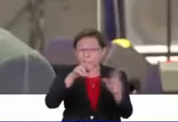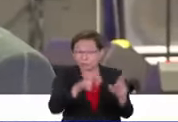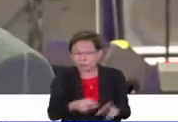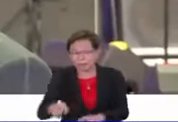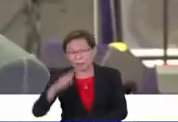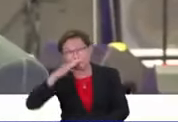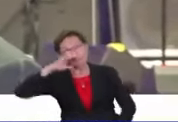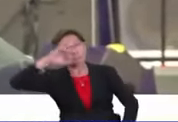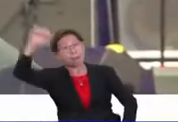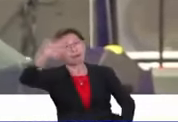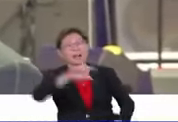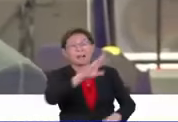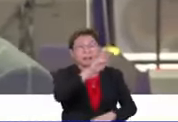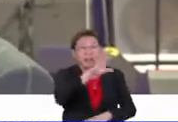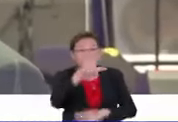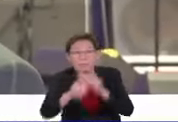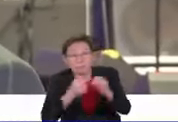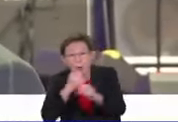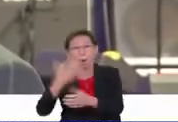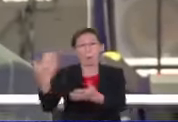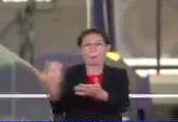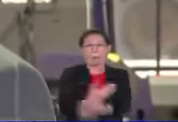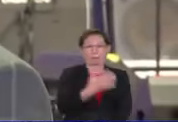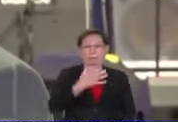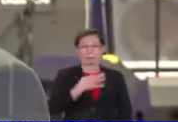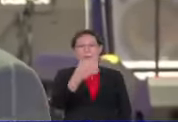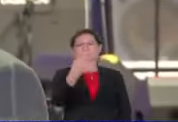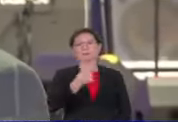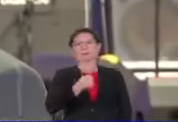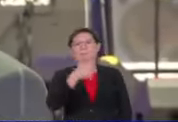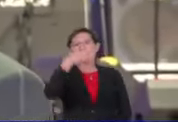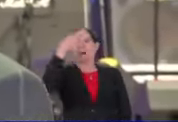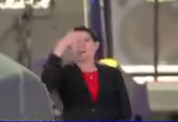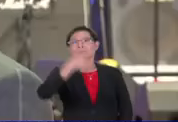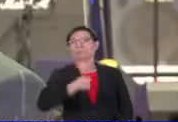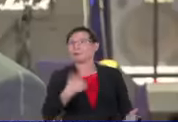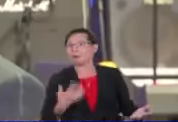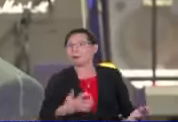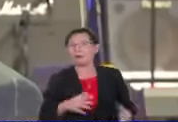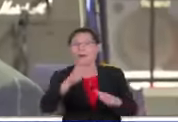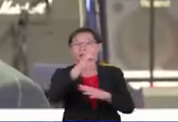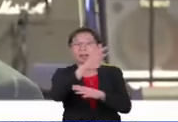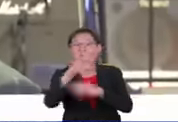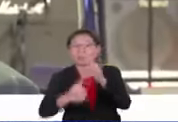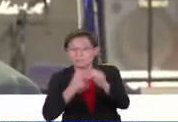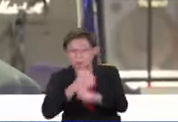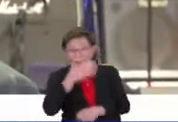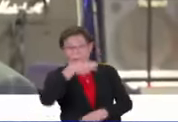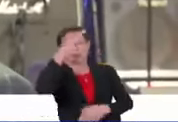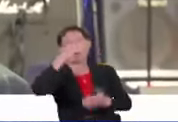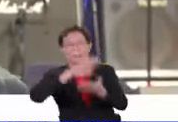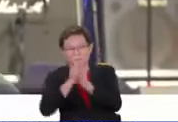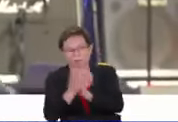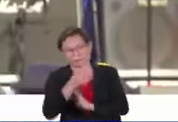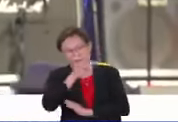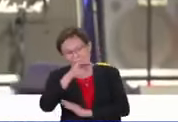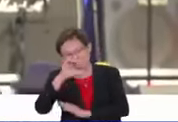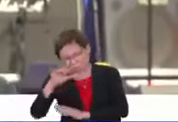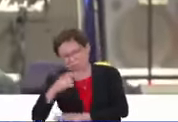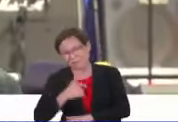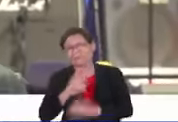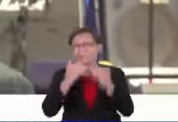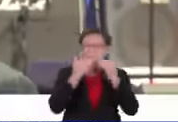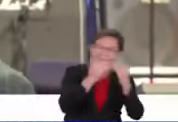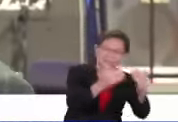Merdeka 65 tahun kemudian baru saya. Ha, ya, 65 tahun kemudian baru saya dapatlah. Alhamdulillah, terima kasih banyak-banyak kepada Kak